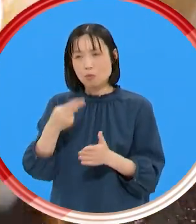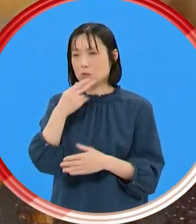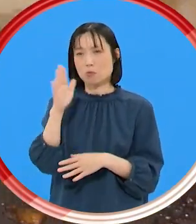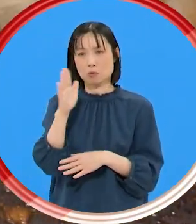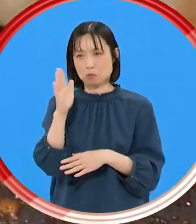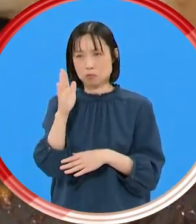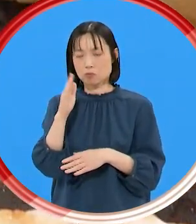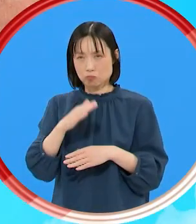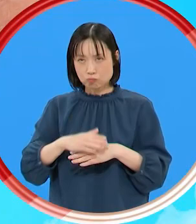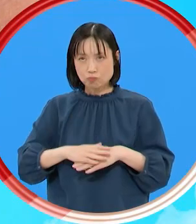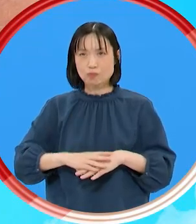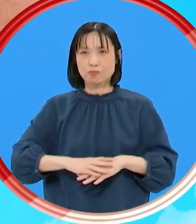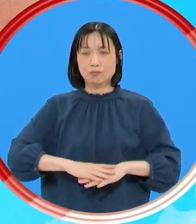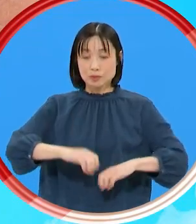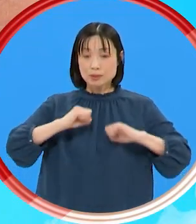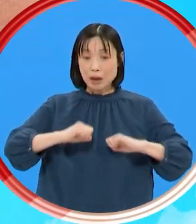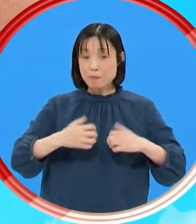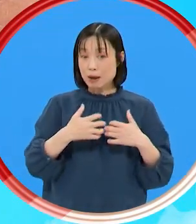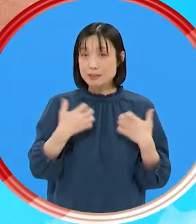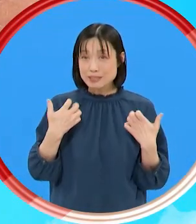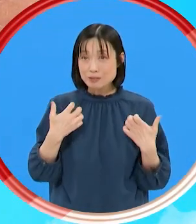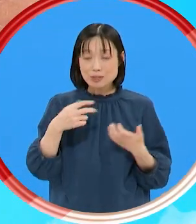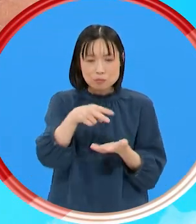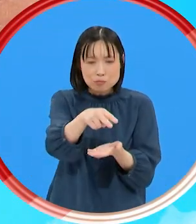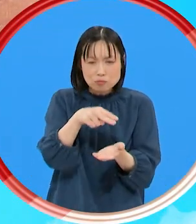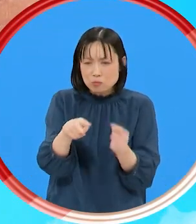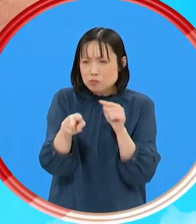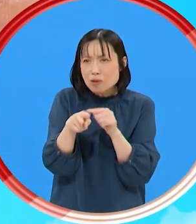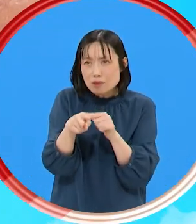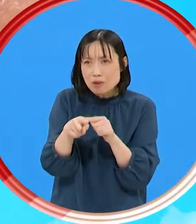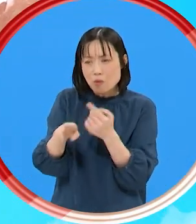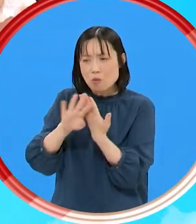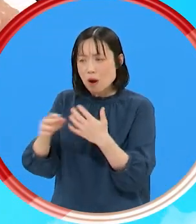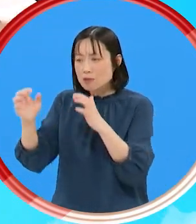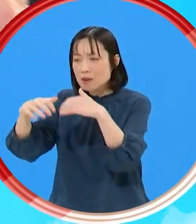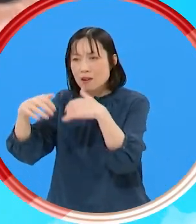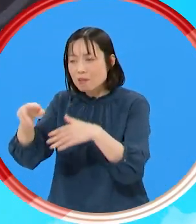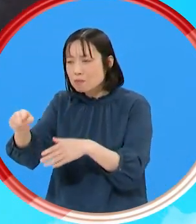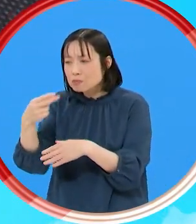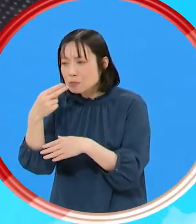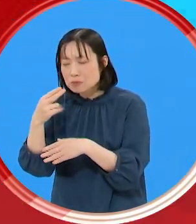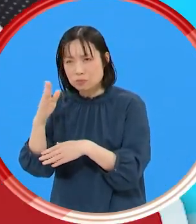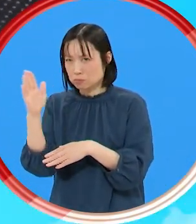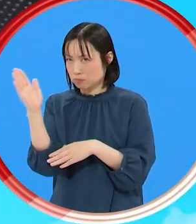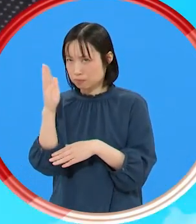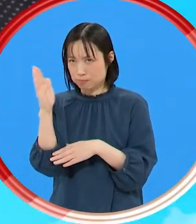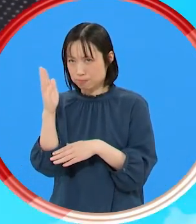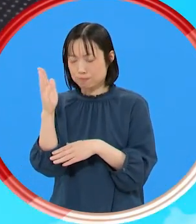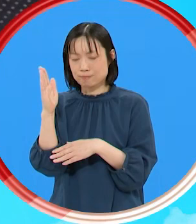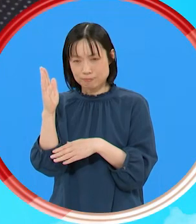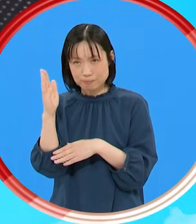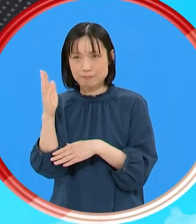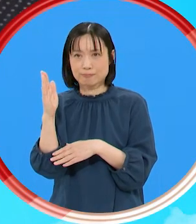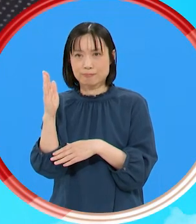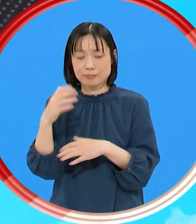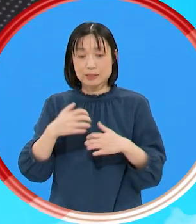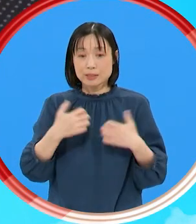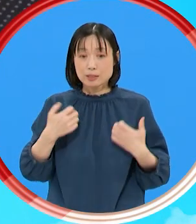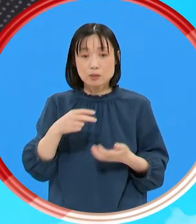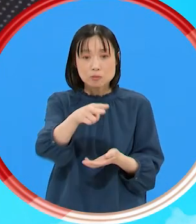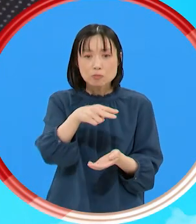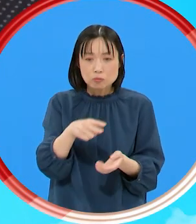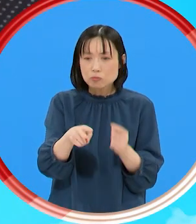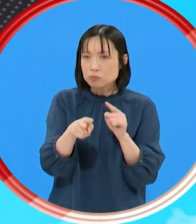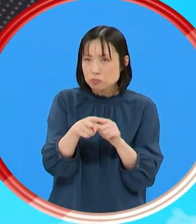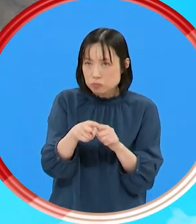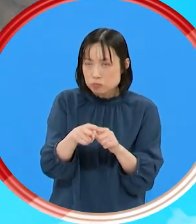べないようにしましょう。 生肉を触った箸や手で、サラダなどの生で食べる他の食品に触れ